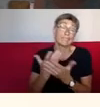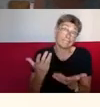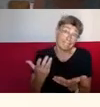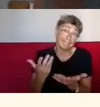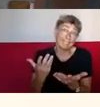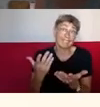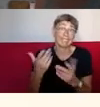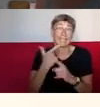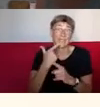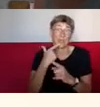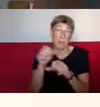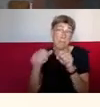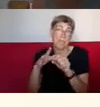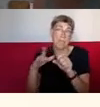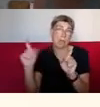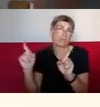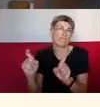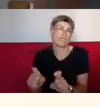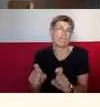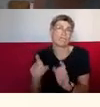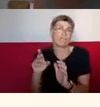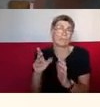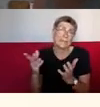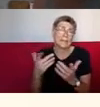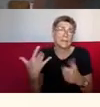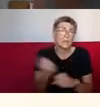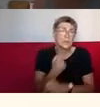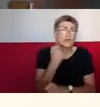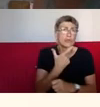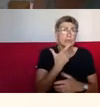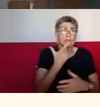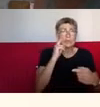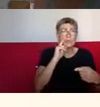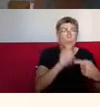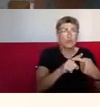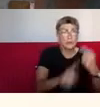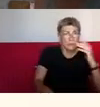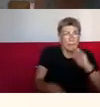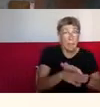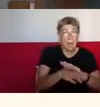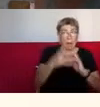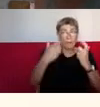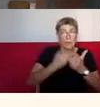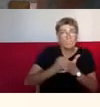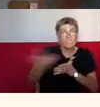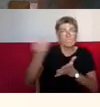moins en moins de couverture médiatique, ce qui va à l'encontre en fait de l'objectif de départ qui est de sensibiliser à plus grande